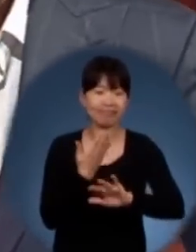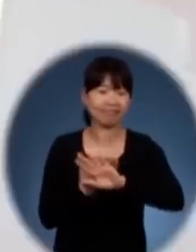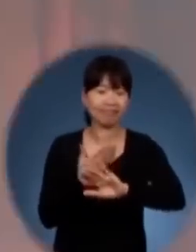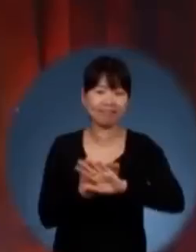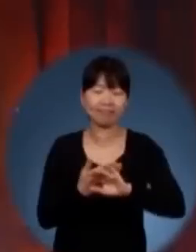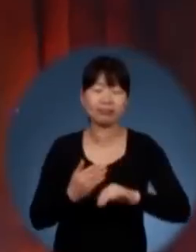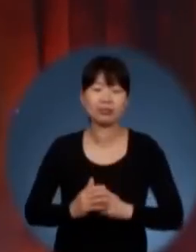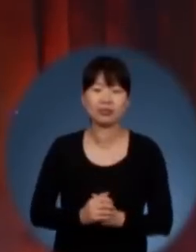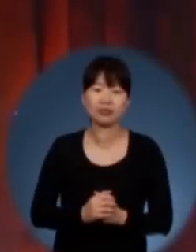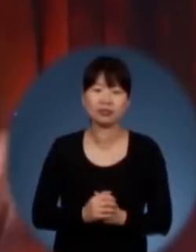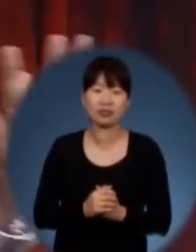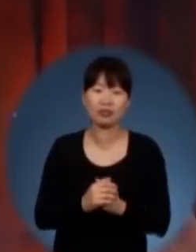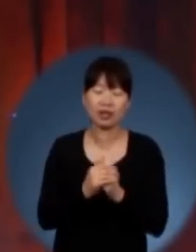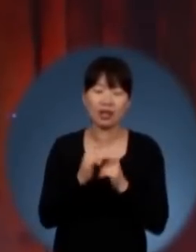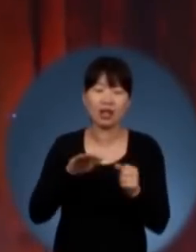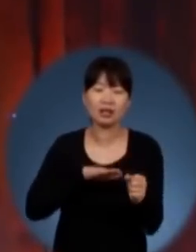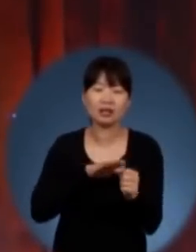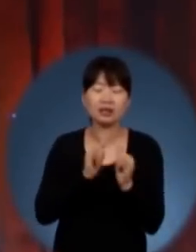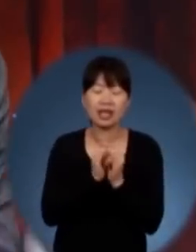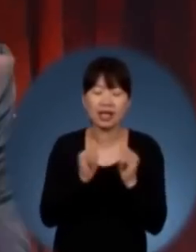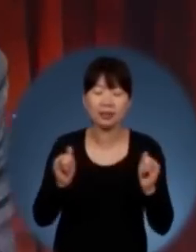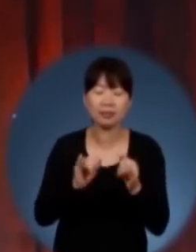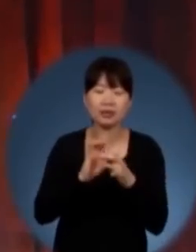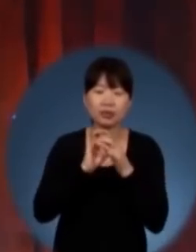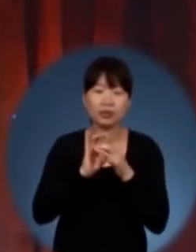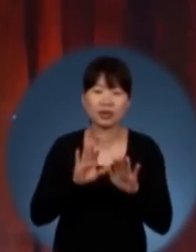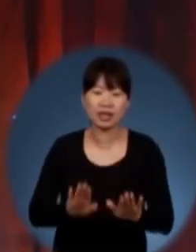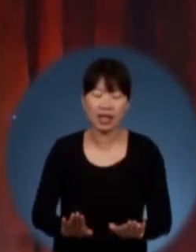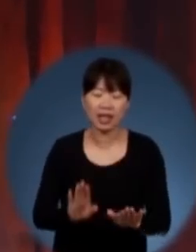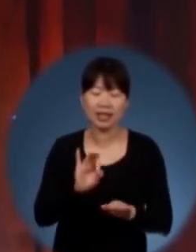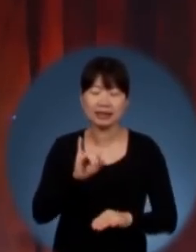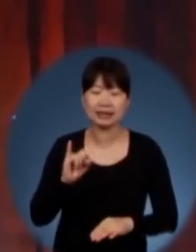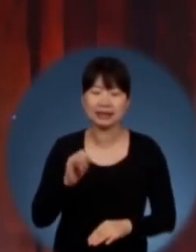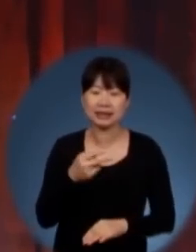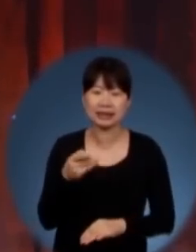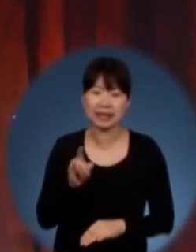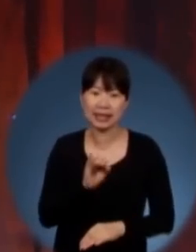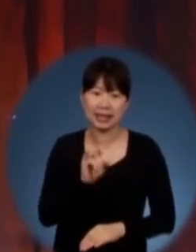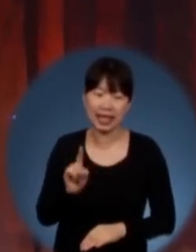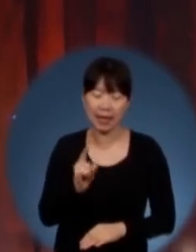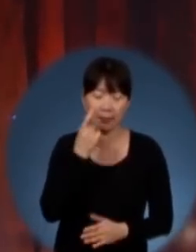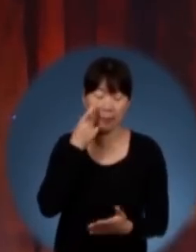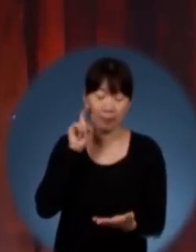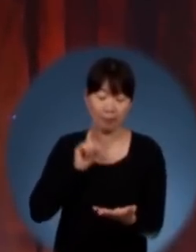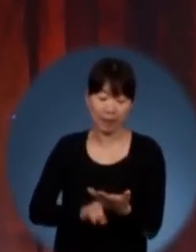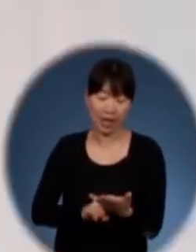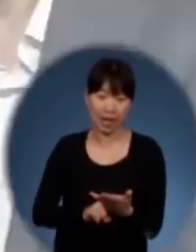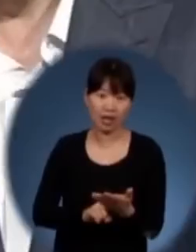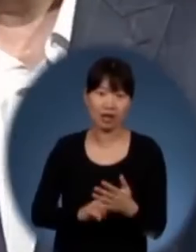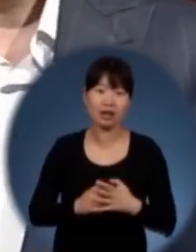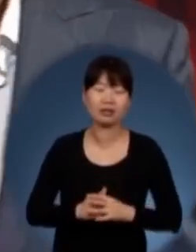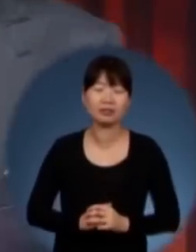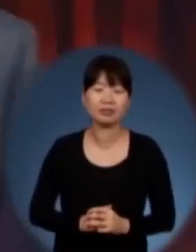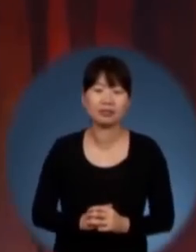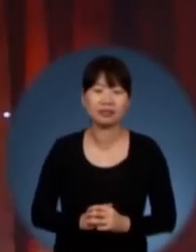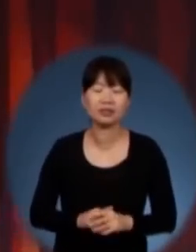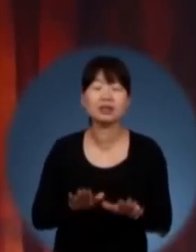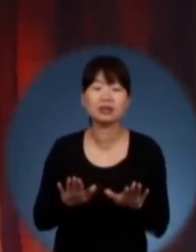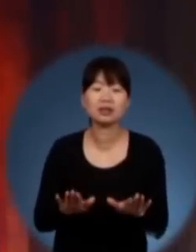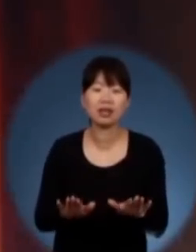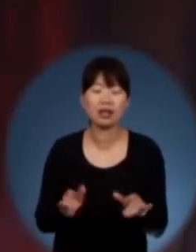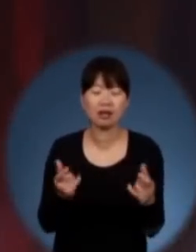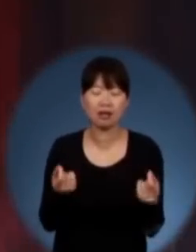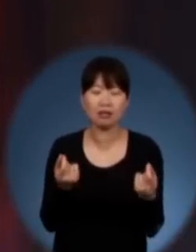것이죠 사랑을 통해서 우리는 이데아를 발견할 수 있다 자